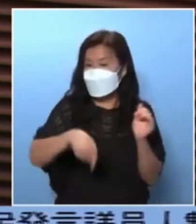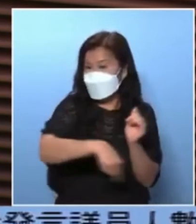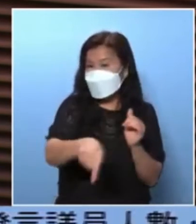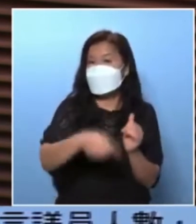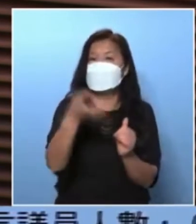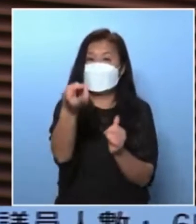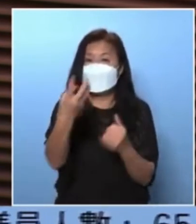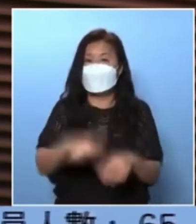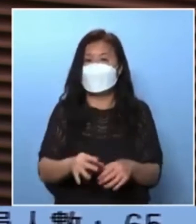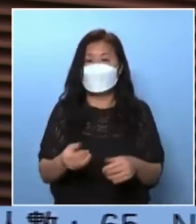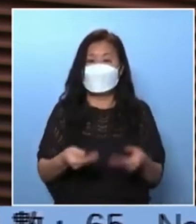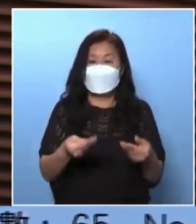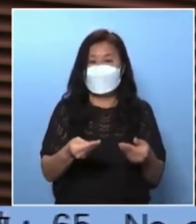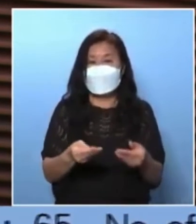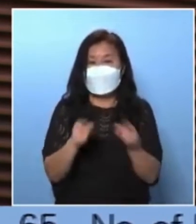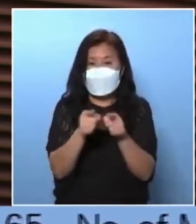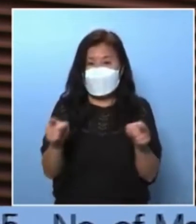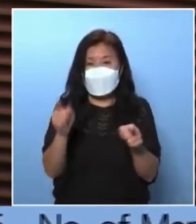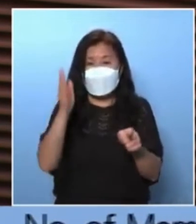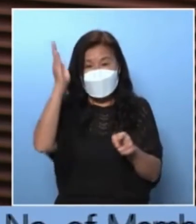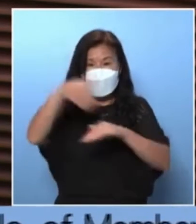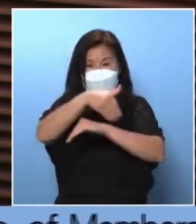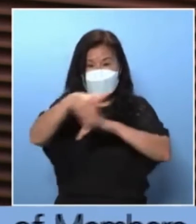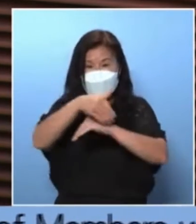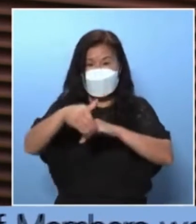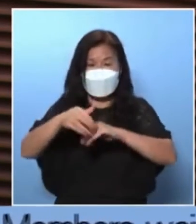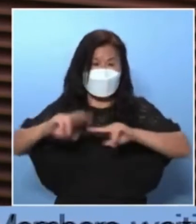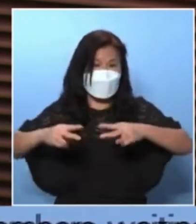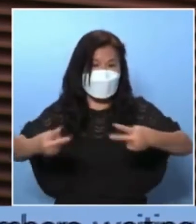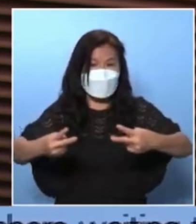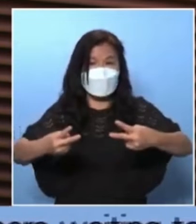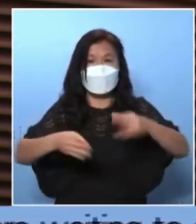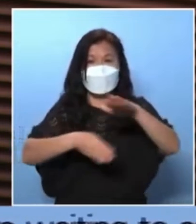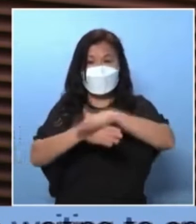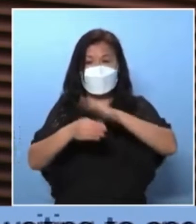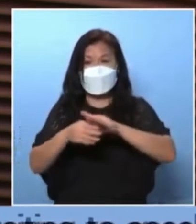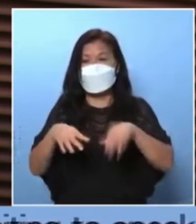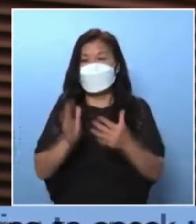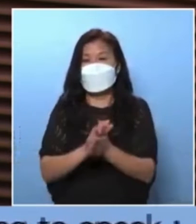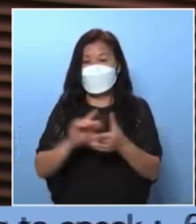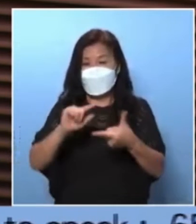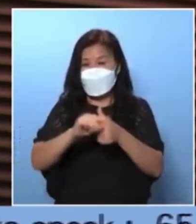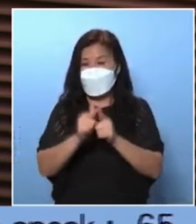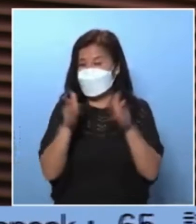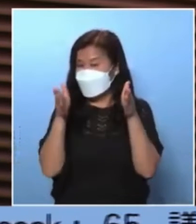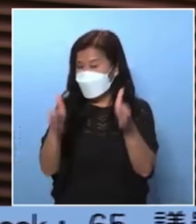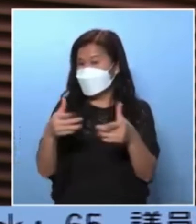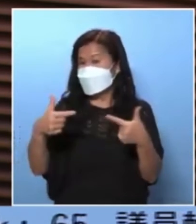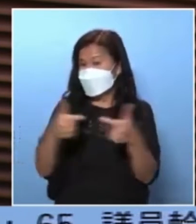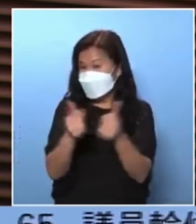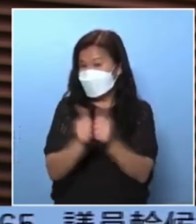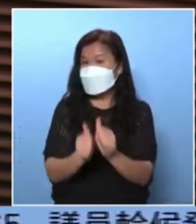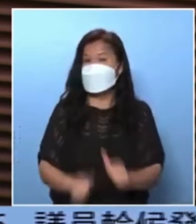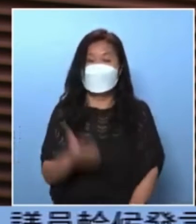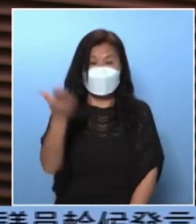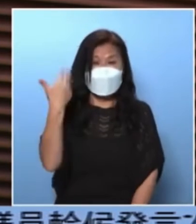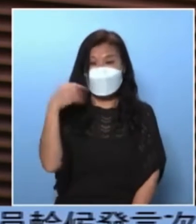策就要回去講長遠房屋策略。我們雖然認為方向正確，但我們多次都講